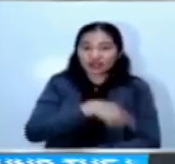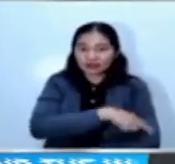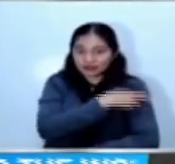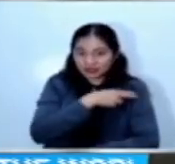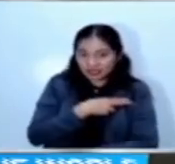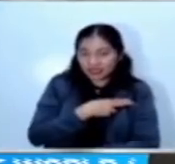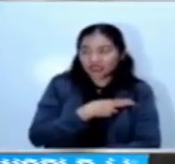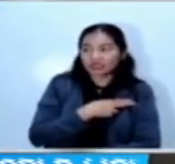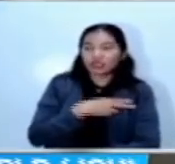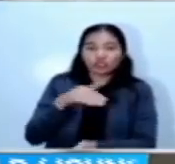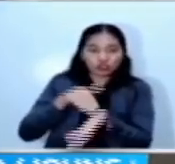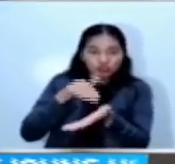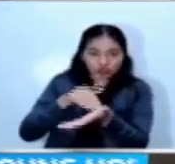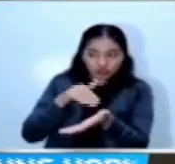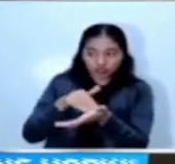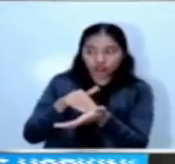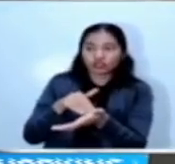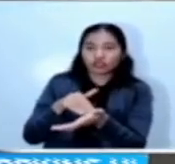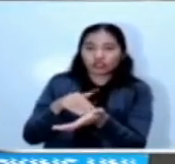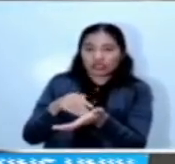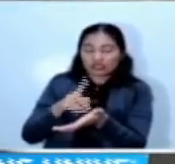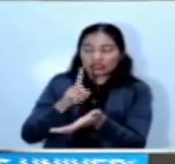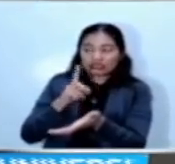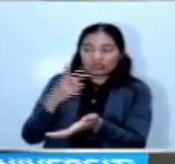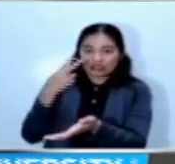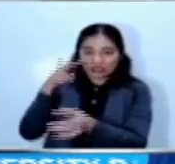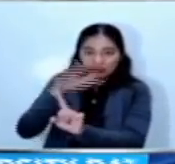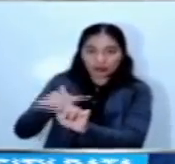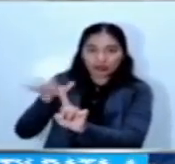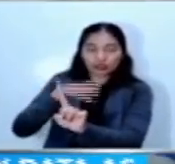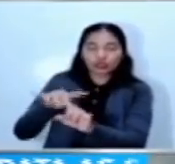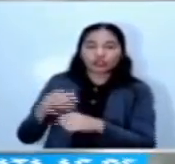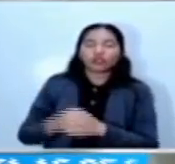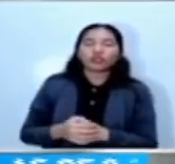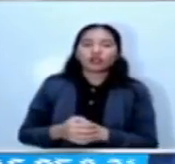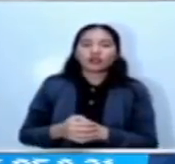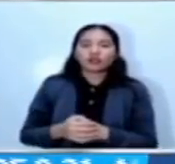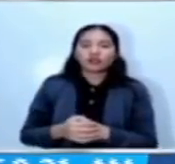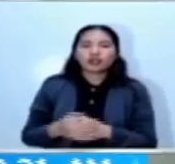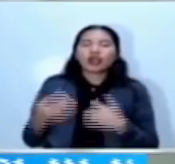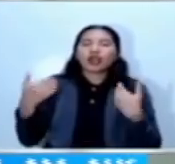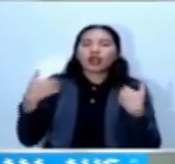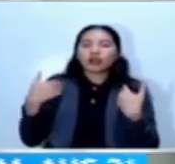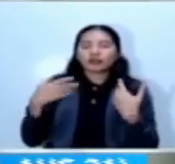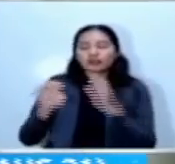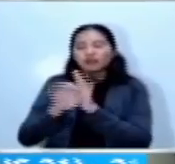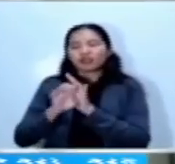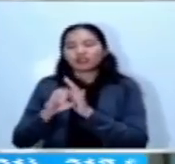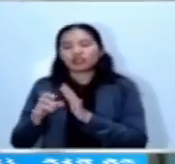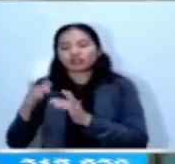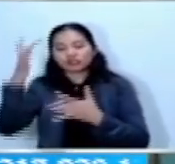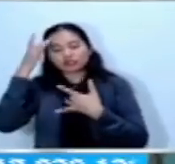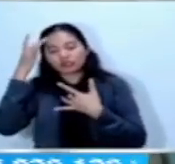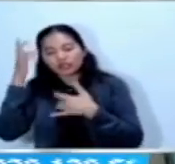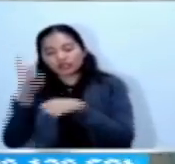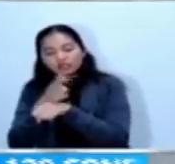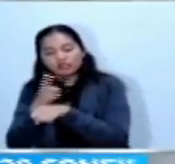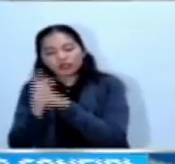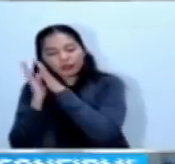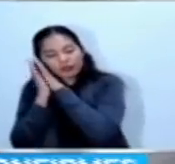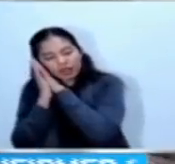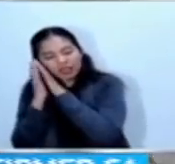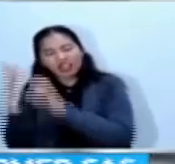namin on the ground, medyo matagal yung waiting time for ICUs and hospital beds. So mahirap magkasakit